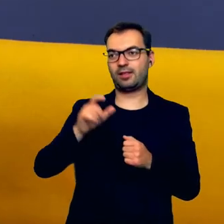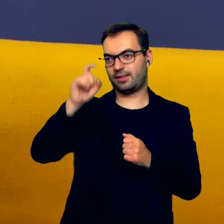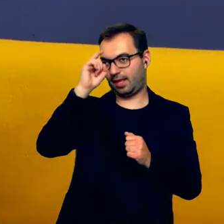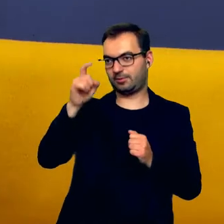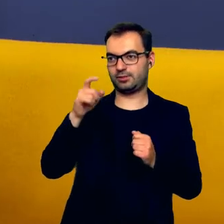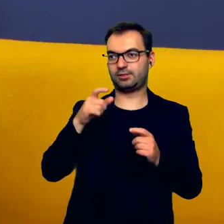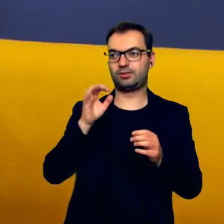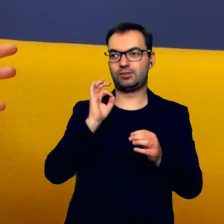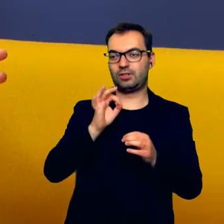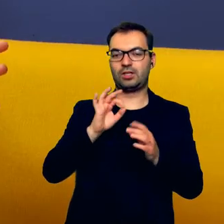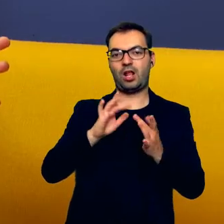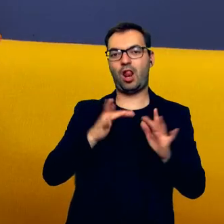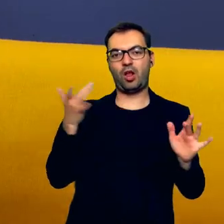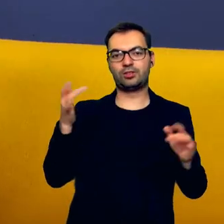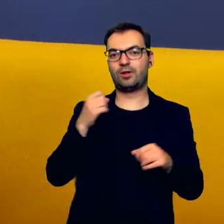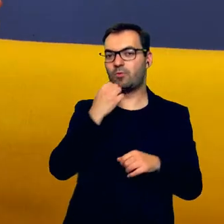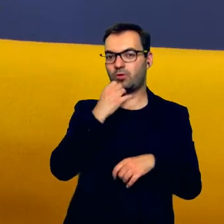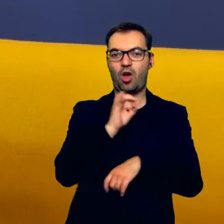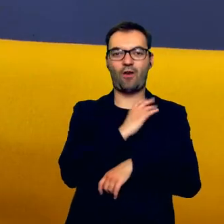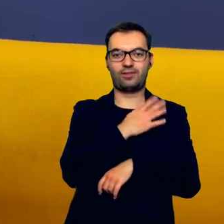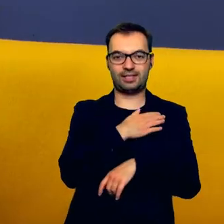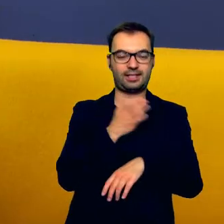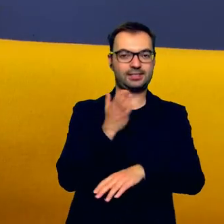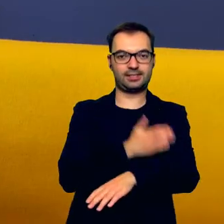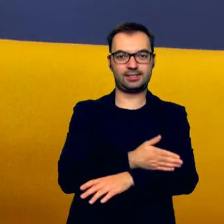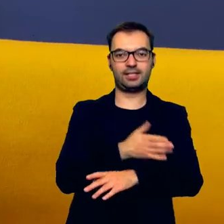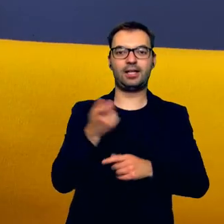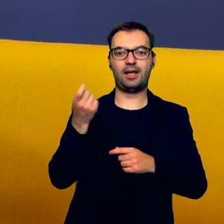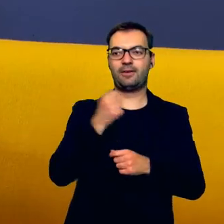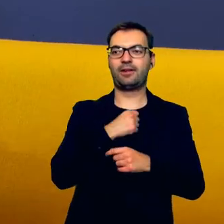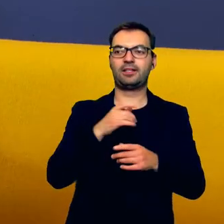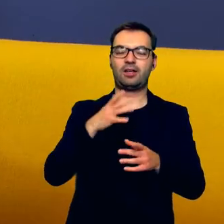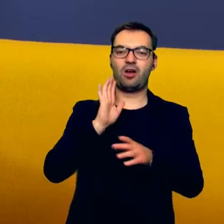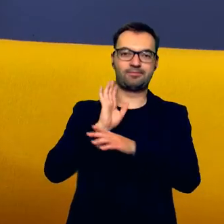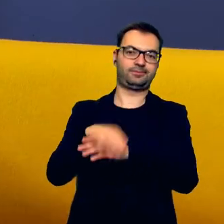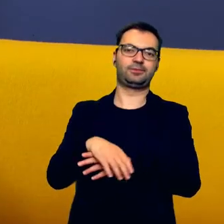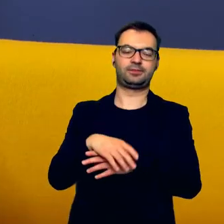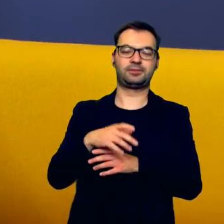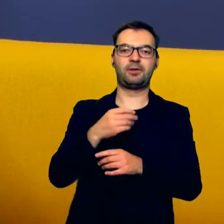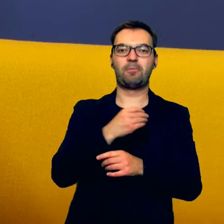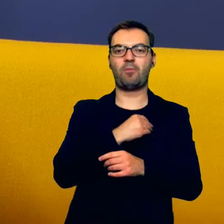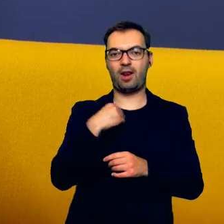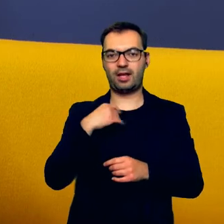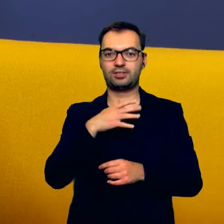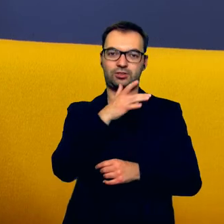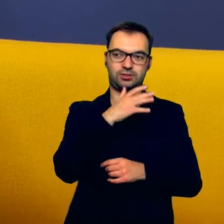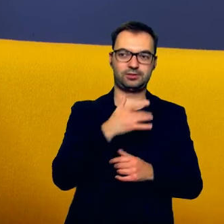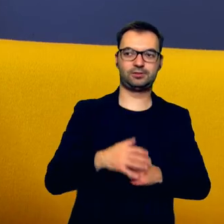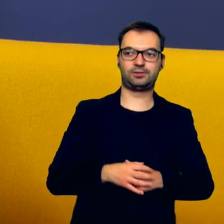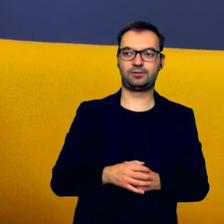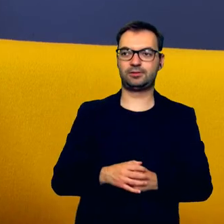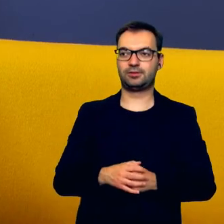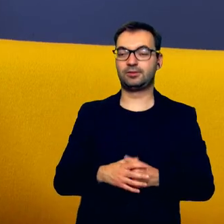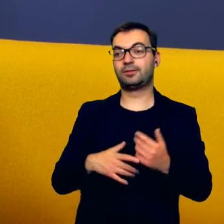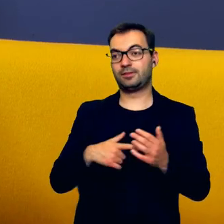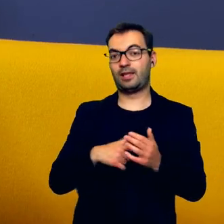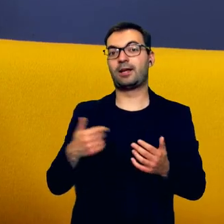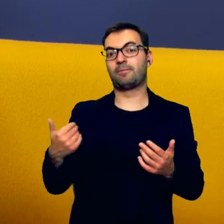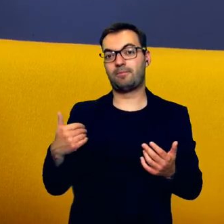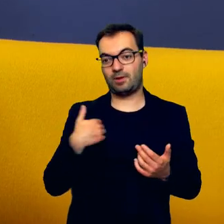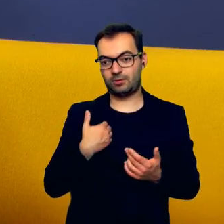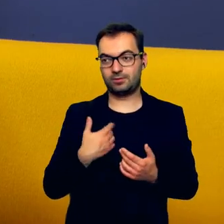Niemcy w swoich lśniących oficerkach jadą przez Warszawę i gardzą Polakami i Żydami, których tutaj spotykają. Tak właśnie